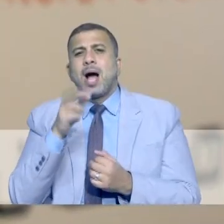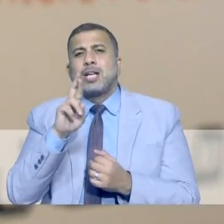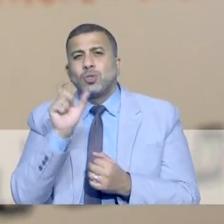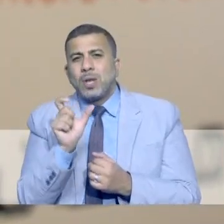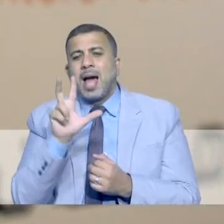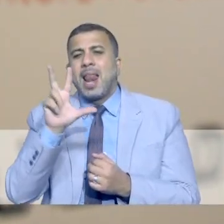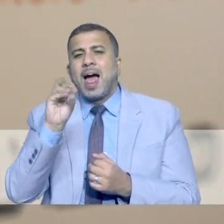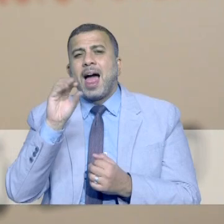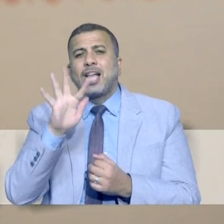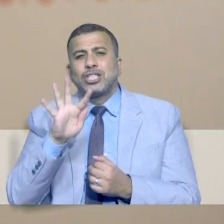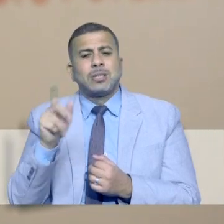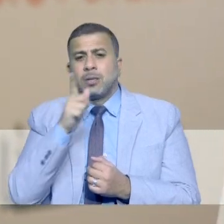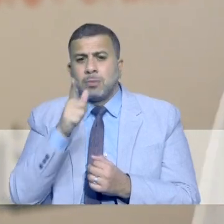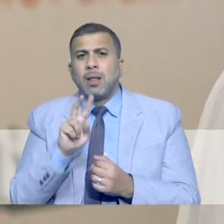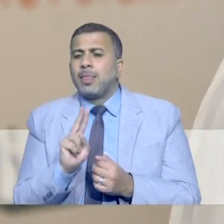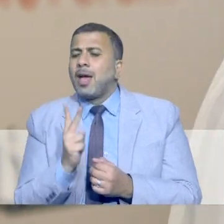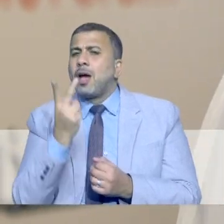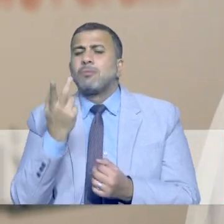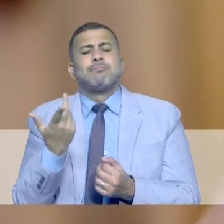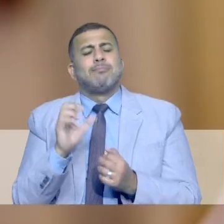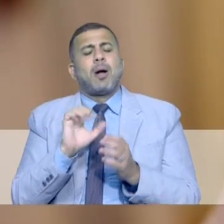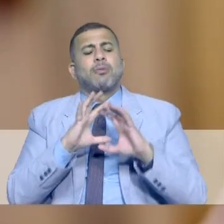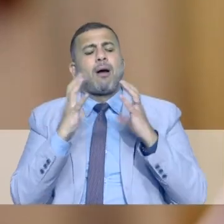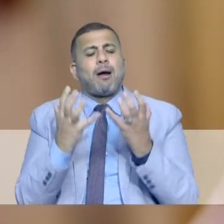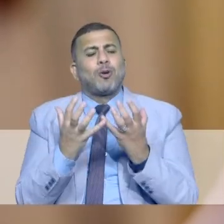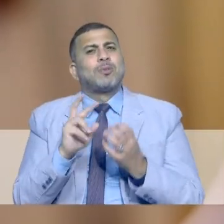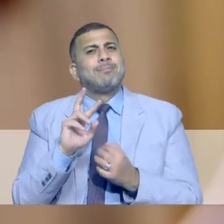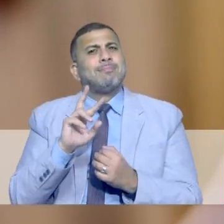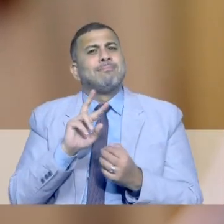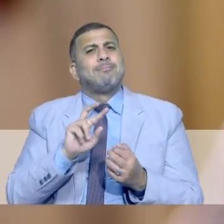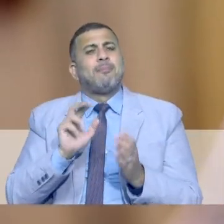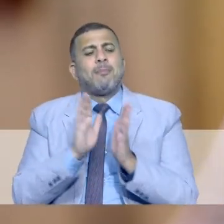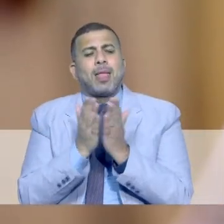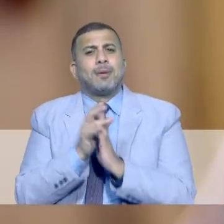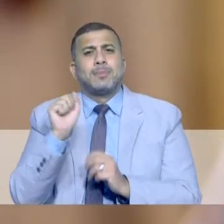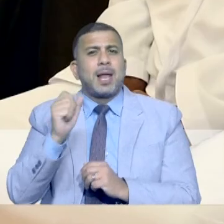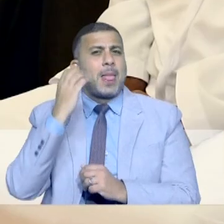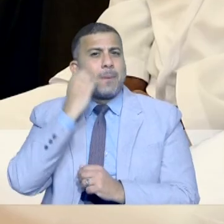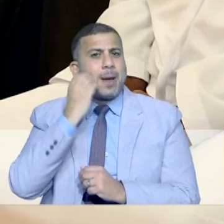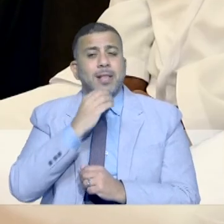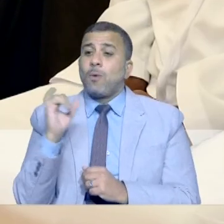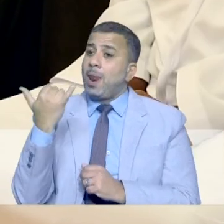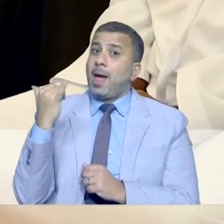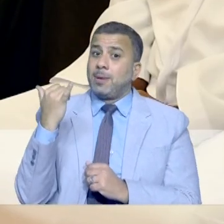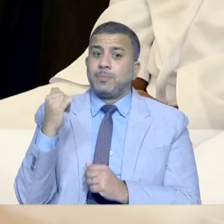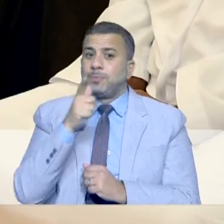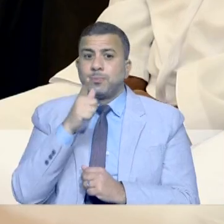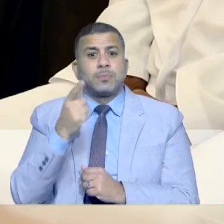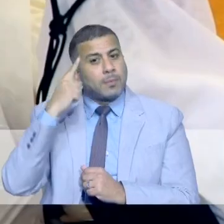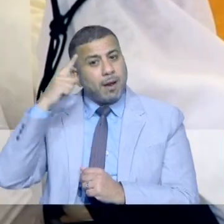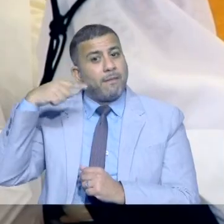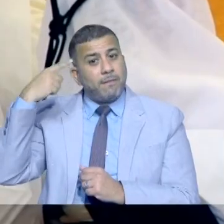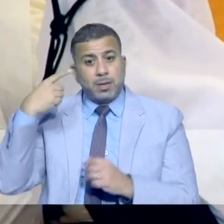وعبره يتناول تأثير المناخ وتغيراته، ليضيف الإصدار قيمة للمكتبة الإماراتية والعربية، حيث يعكس